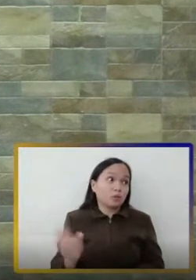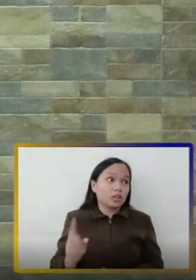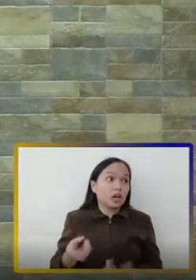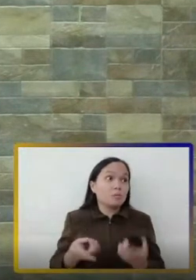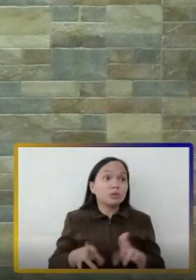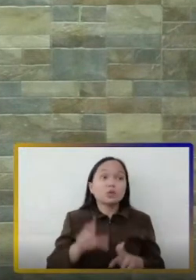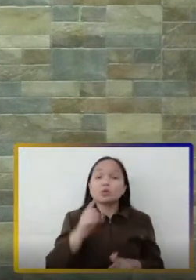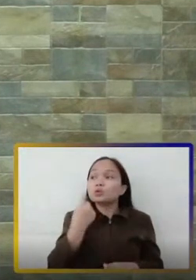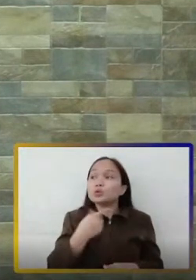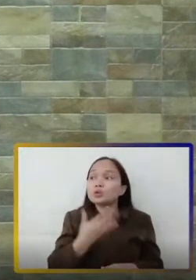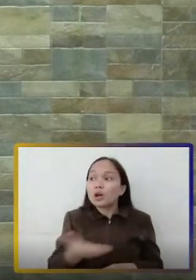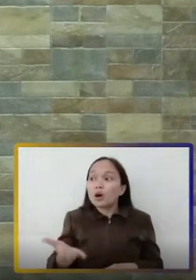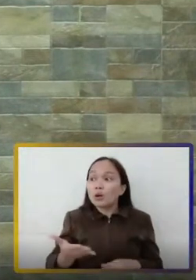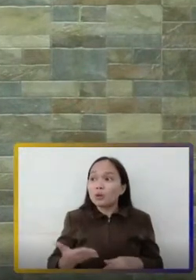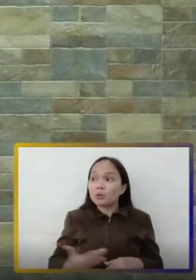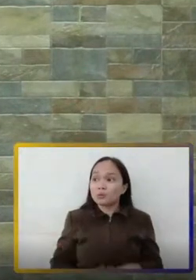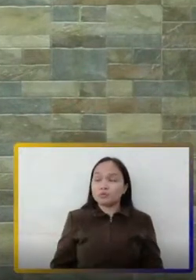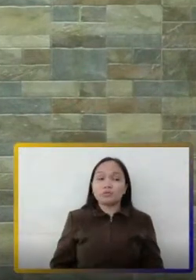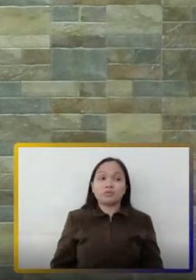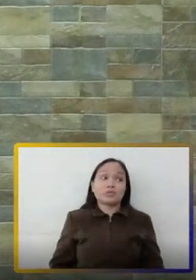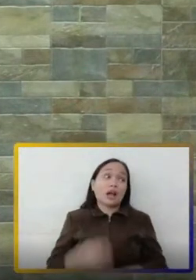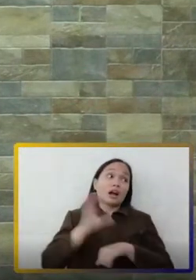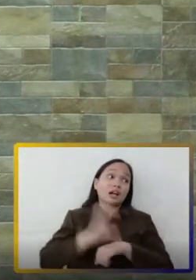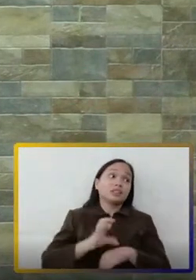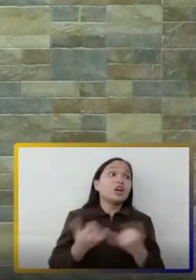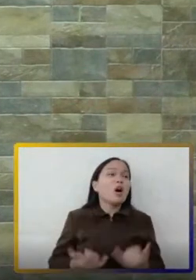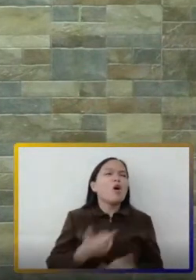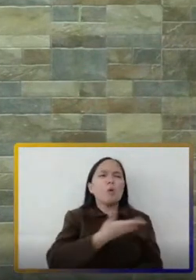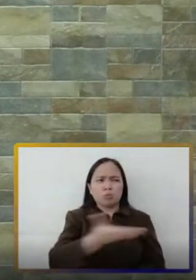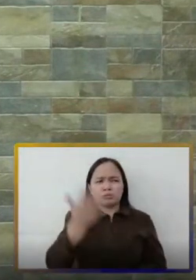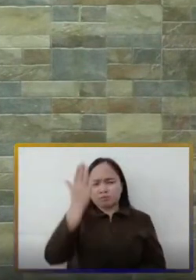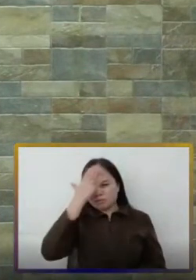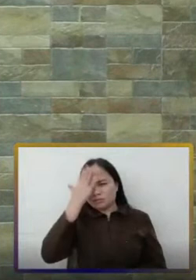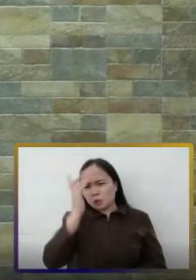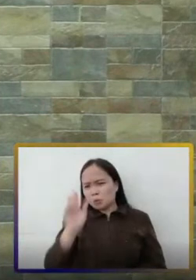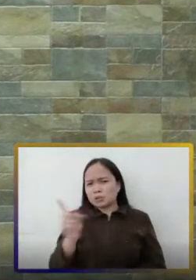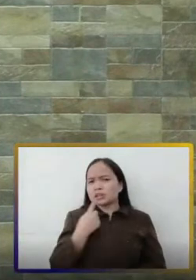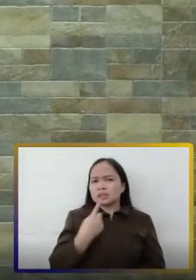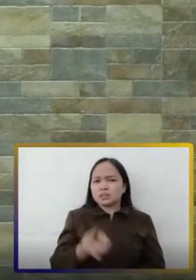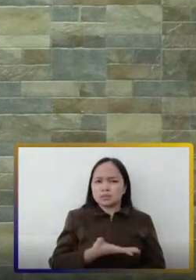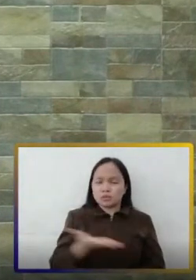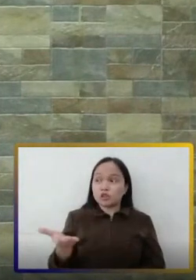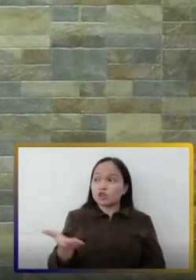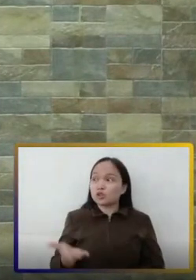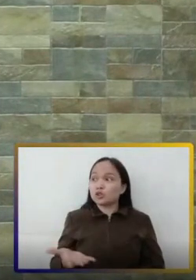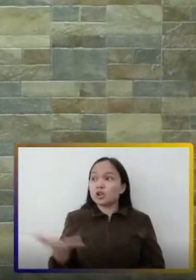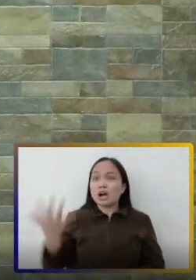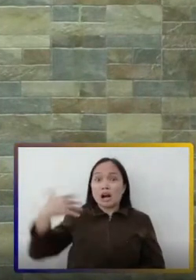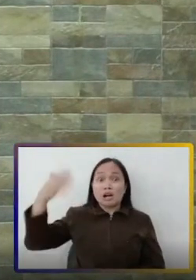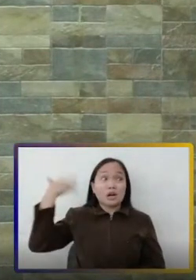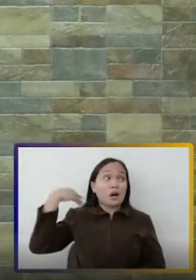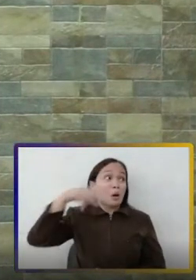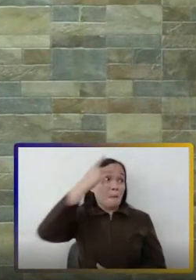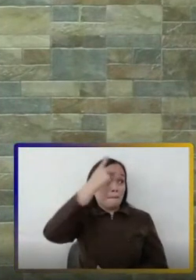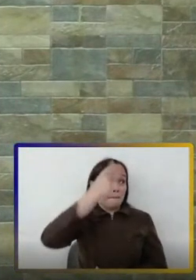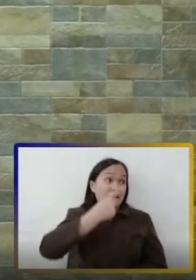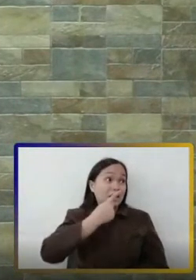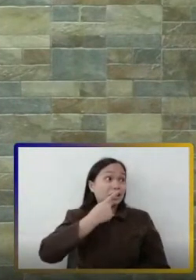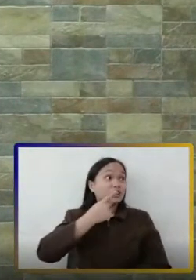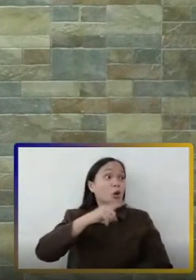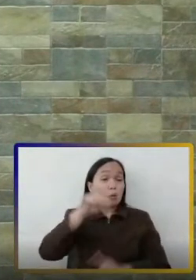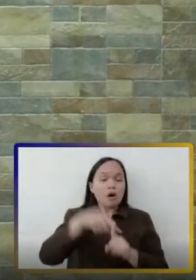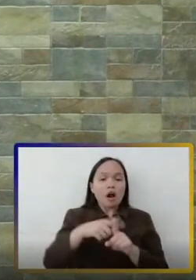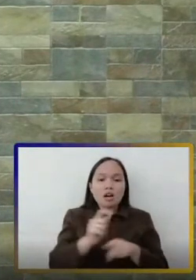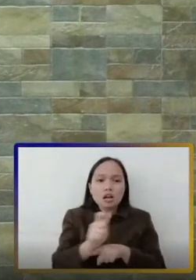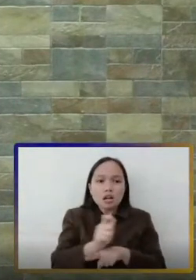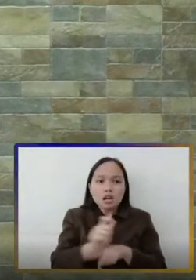nakakaedad na ng mga dito sa loob ng auditorium na ito. Alam niyo sinasabi ko na ang mga magulang natin, pinalaki